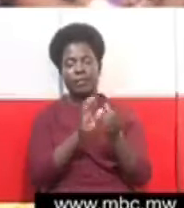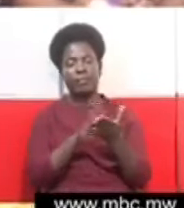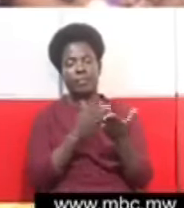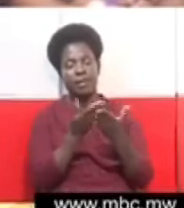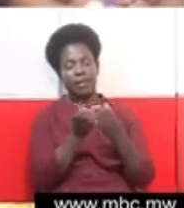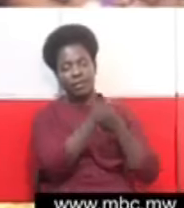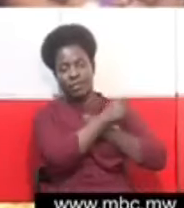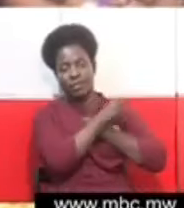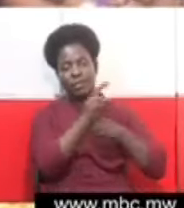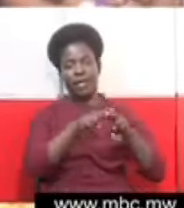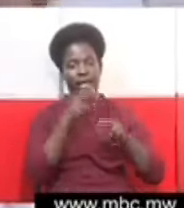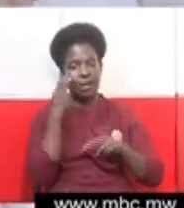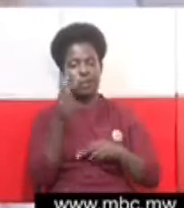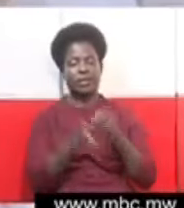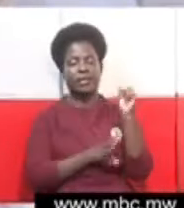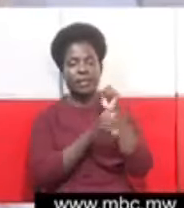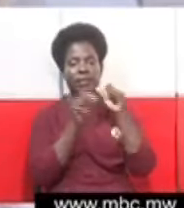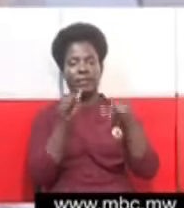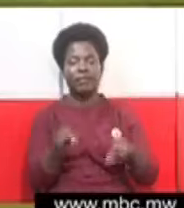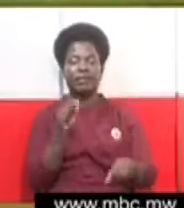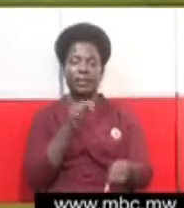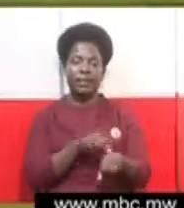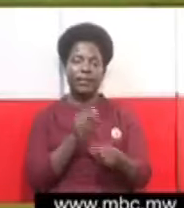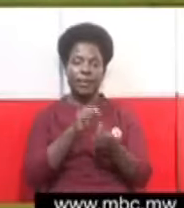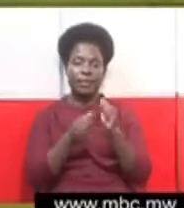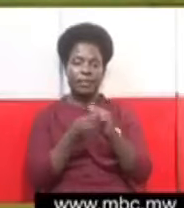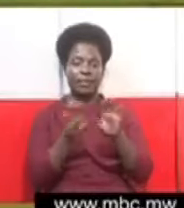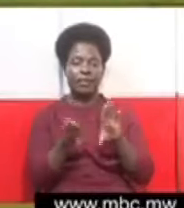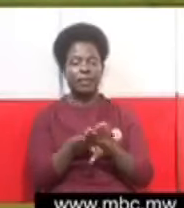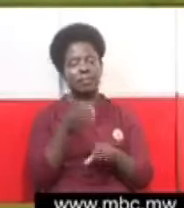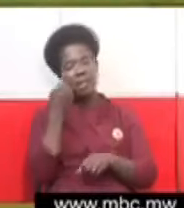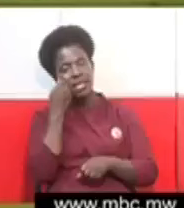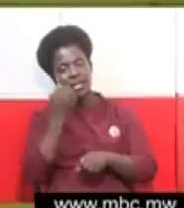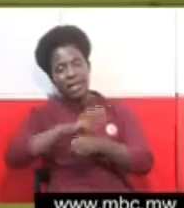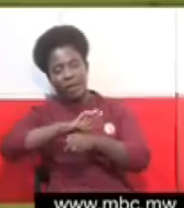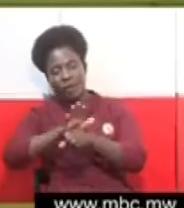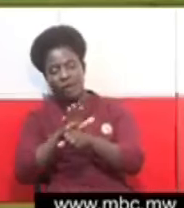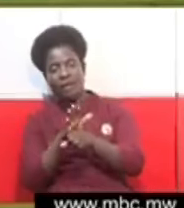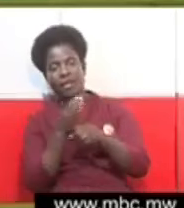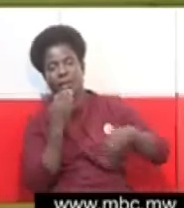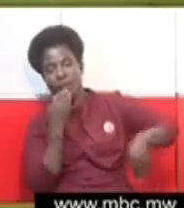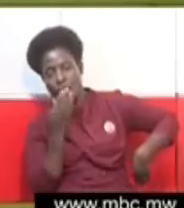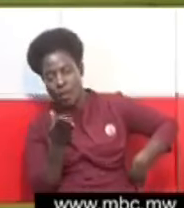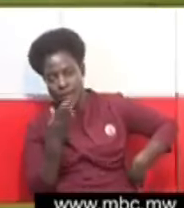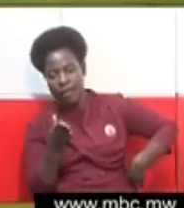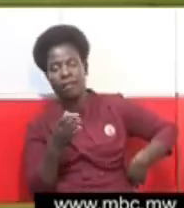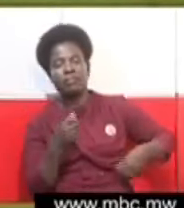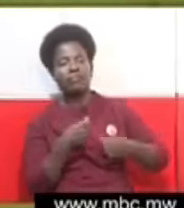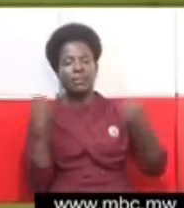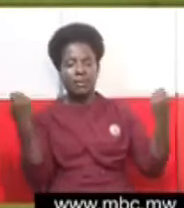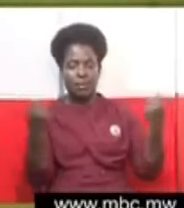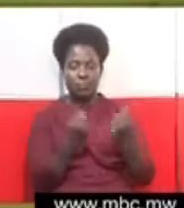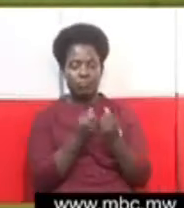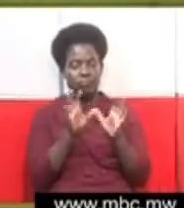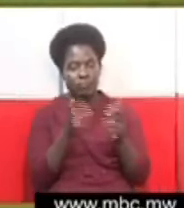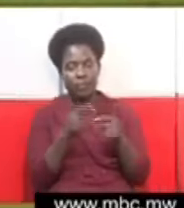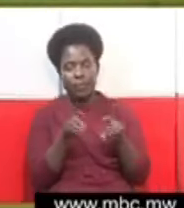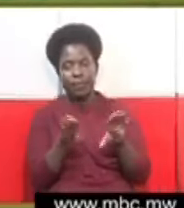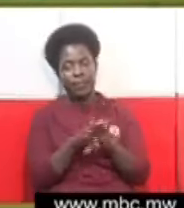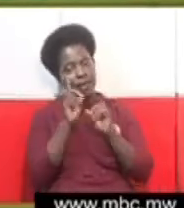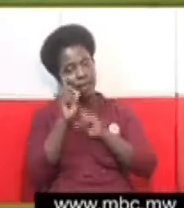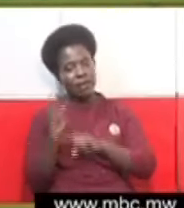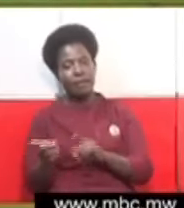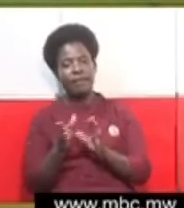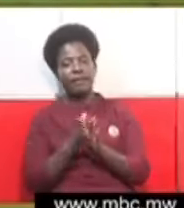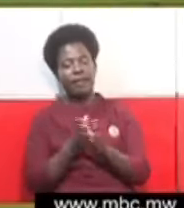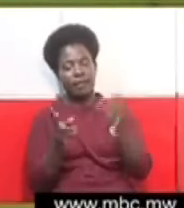akhala kuonetsera dziko lino mu nthawi ya mavuto monga COVID-19, kolera, anamondwe ngakhalenso imfa ya yemwe anali wachiwiri